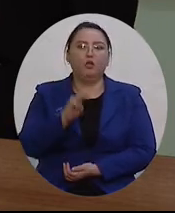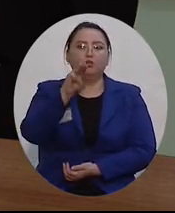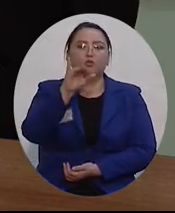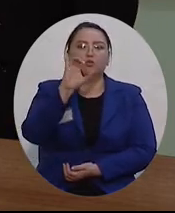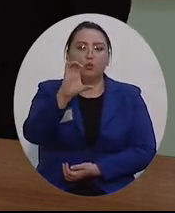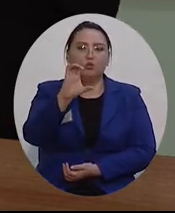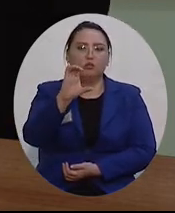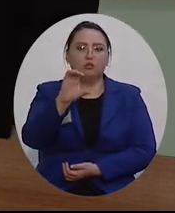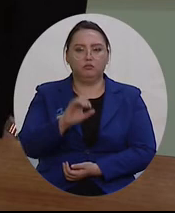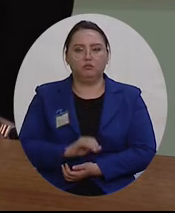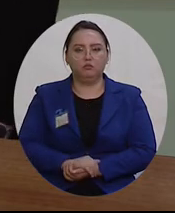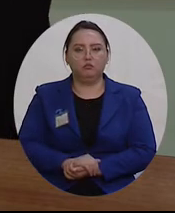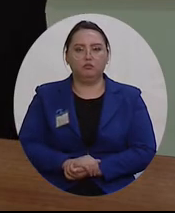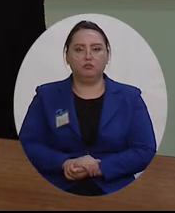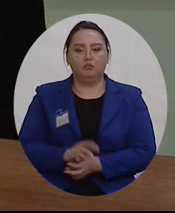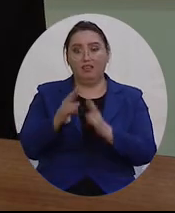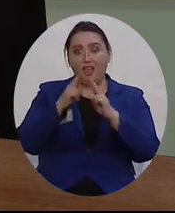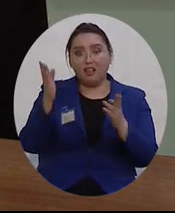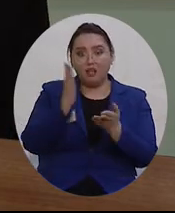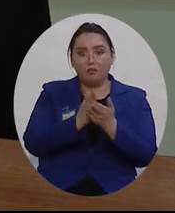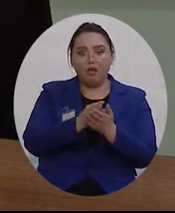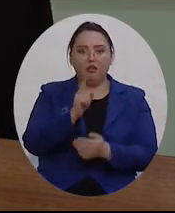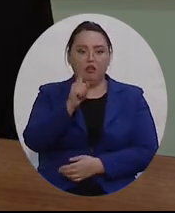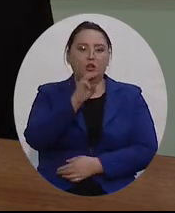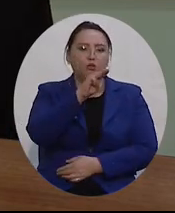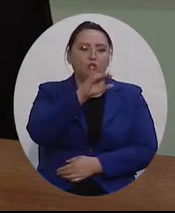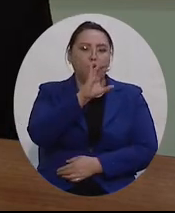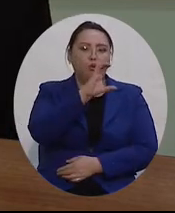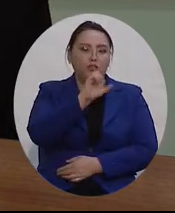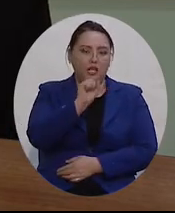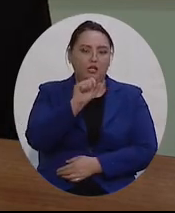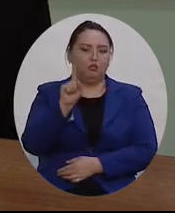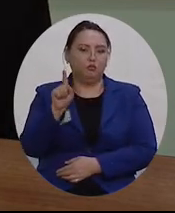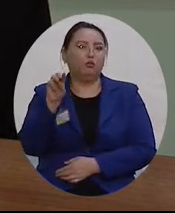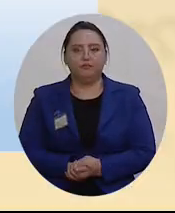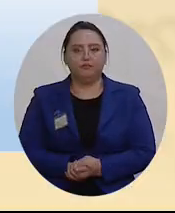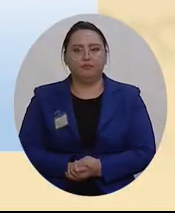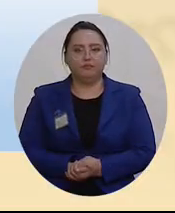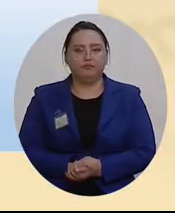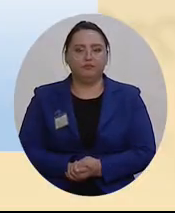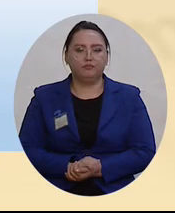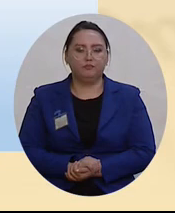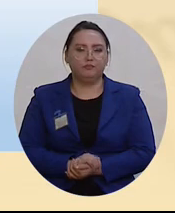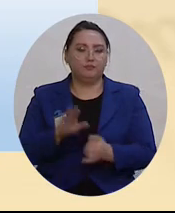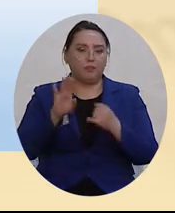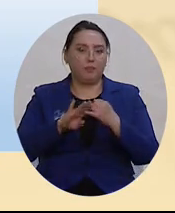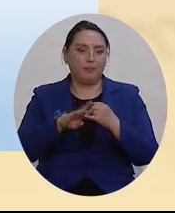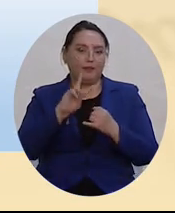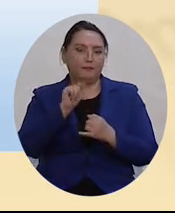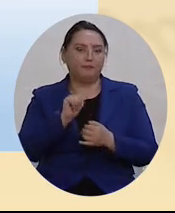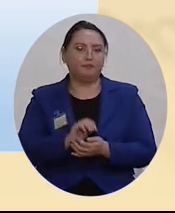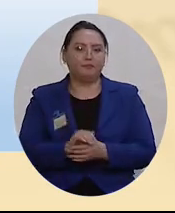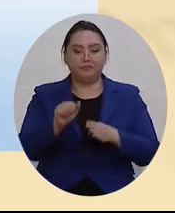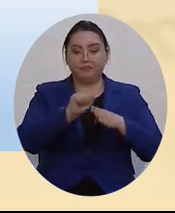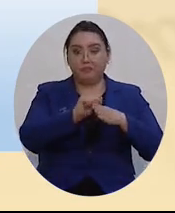гэдгийг эндээс харж аваарай хүүхдүүдээ. За дараагийн үг